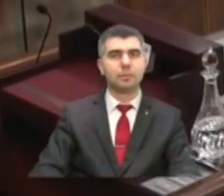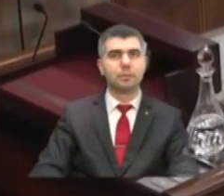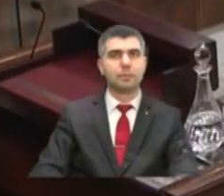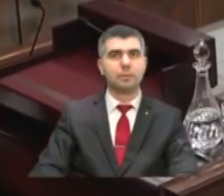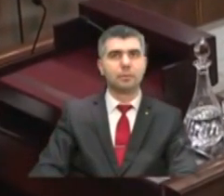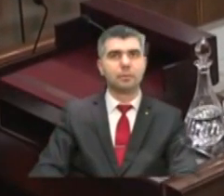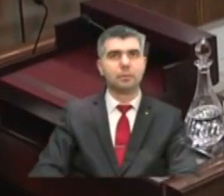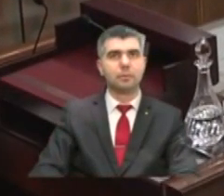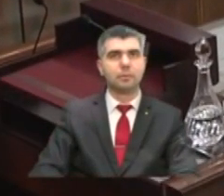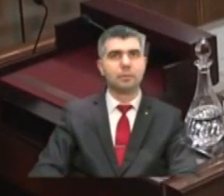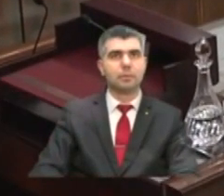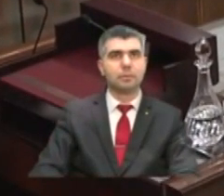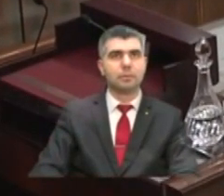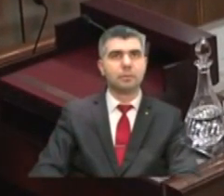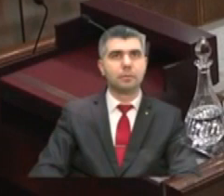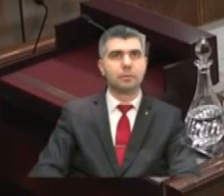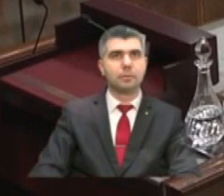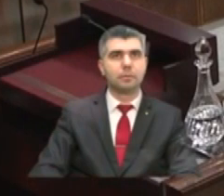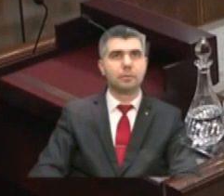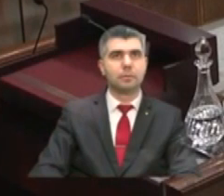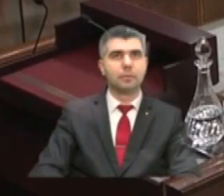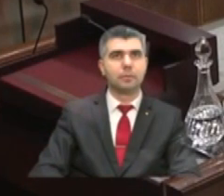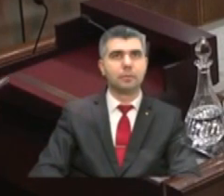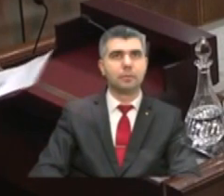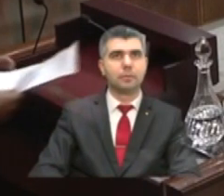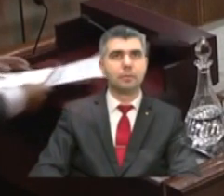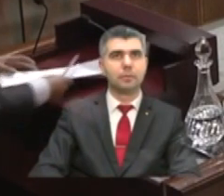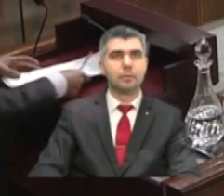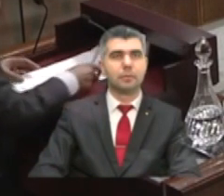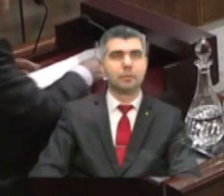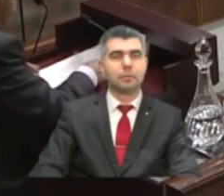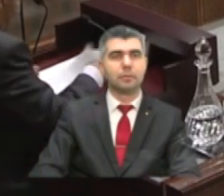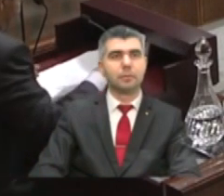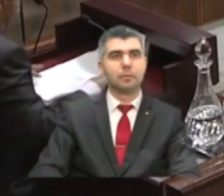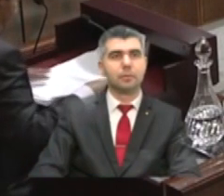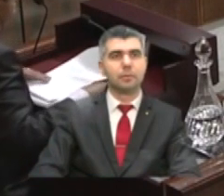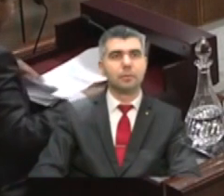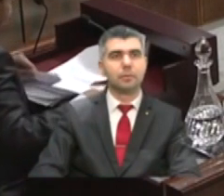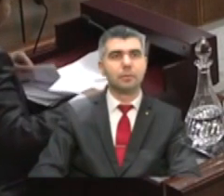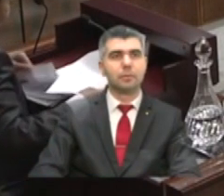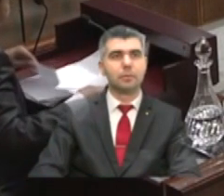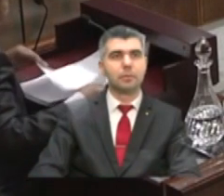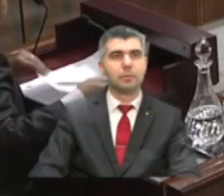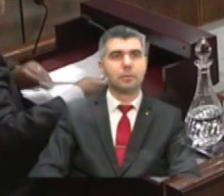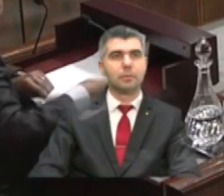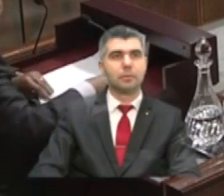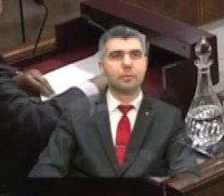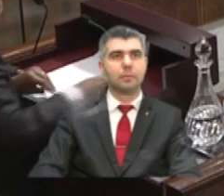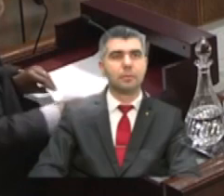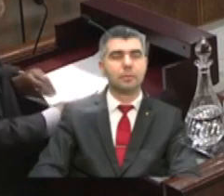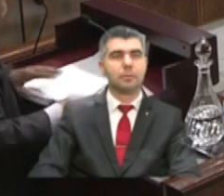هناك تغيير لم يعلن عنه.